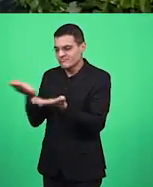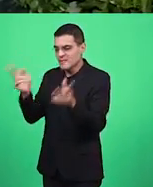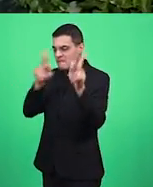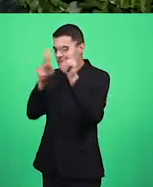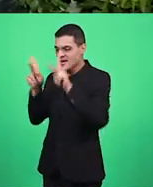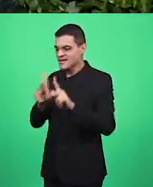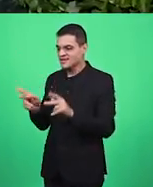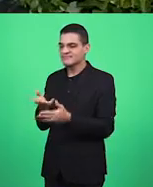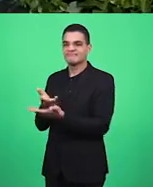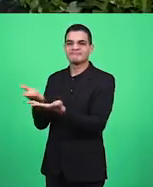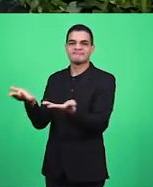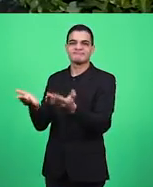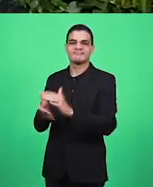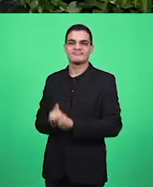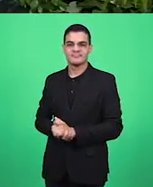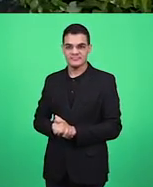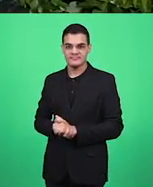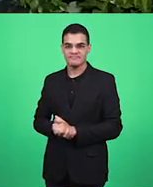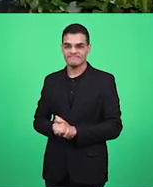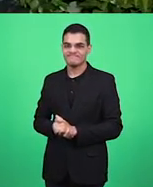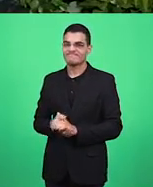говорит: «Мир вам».